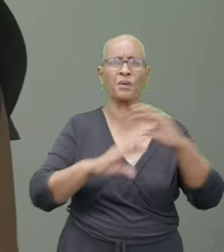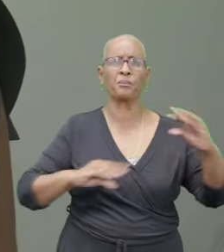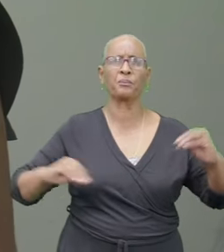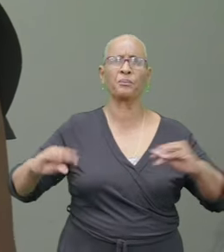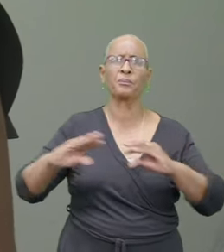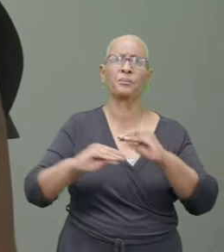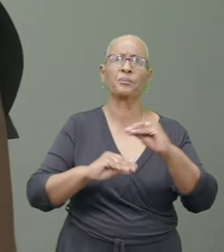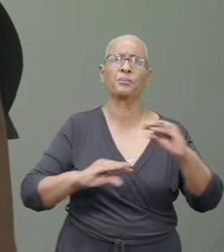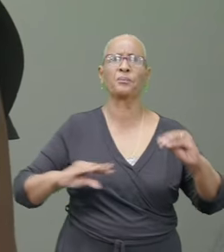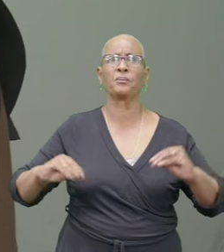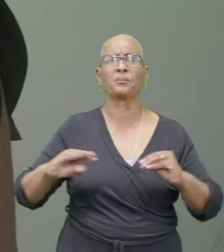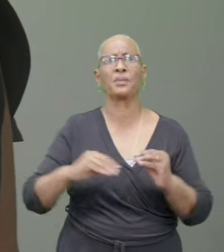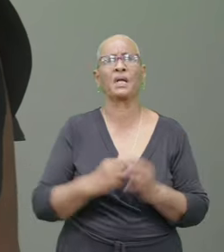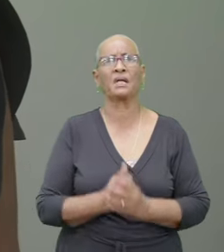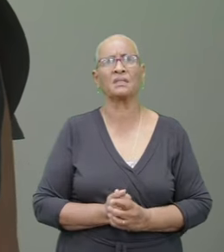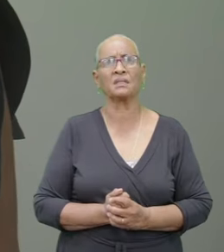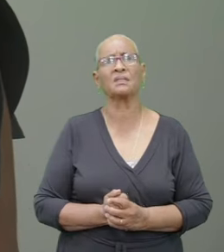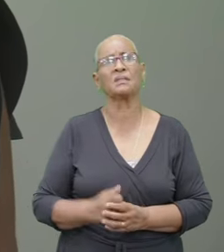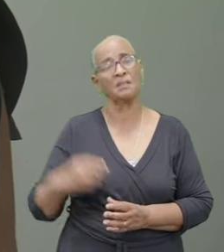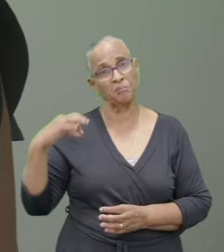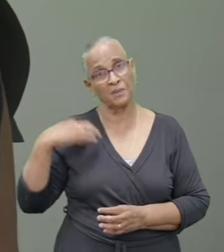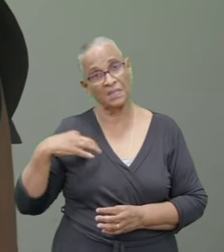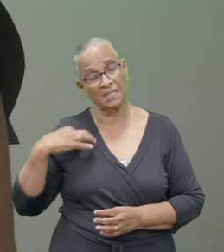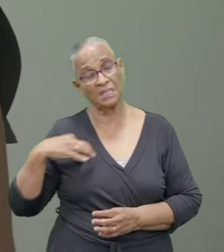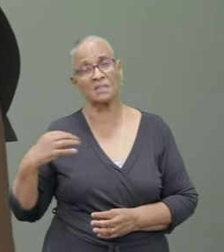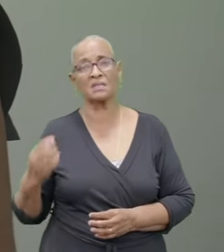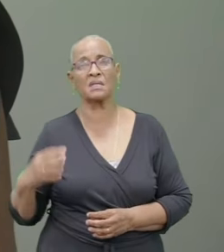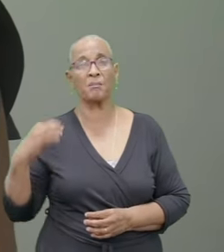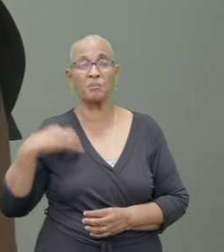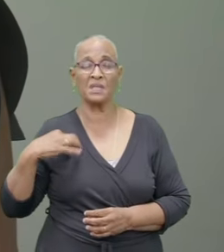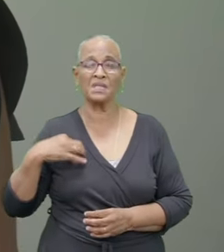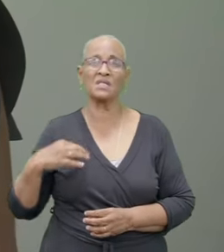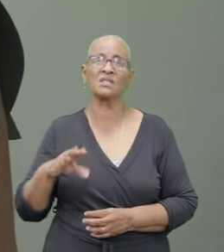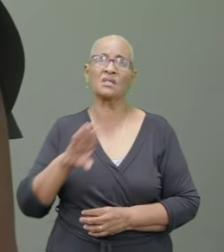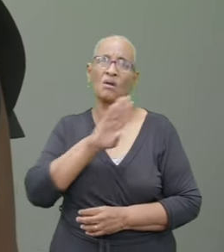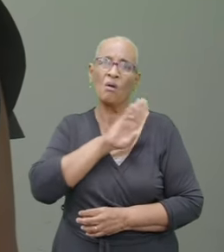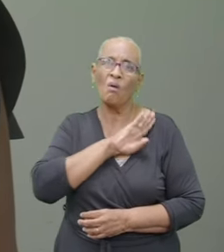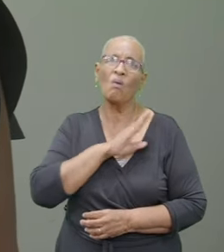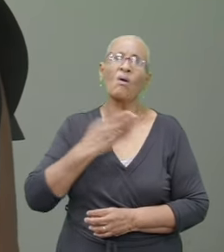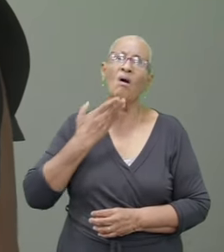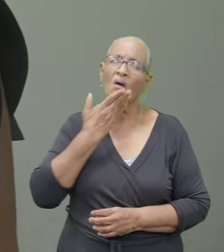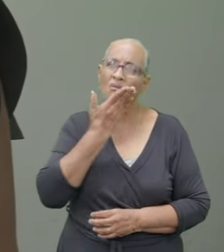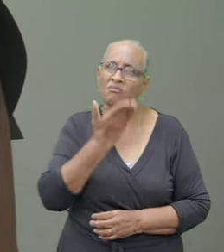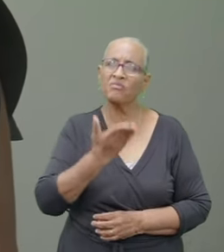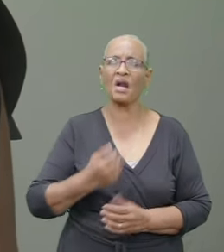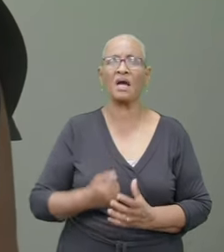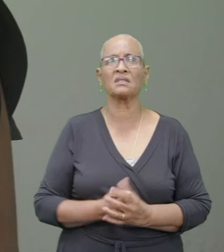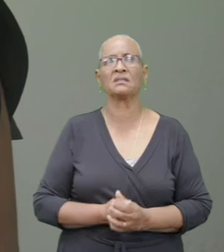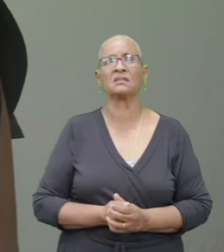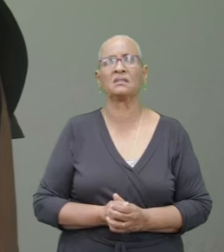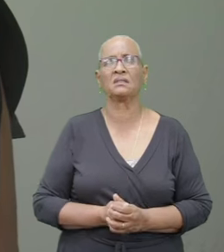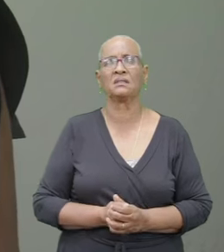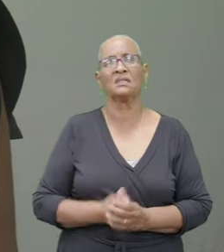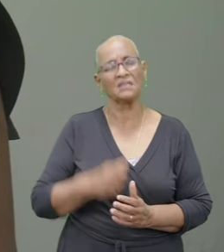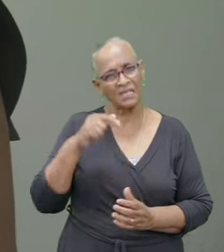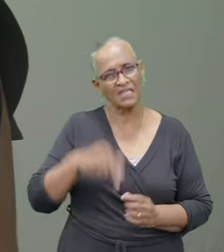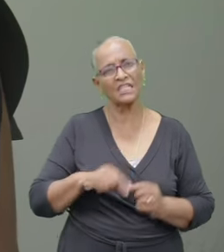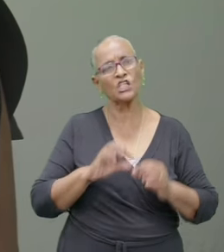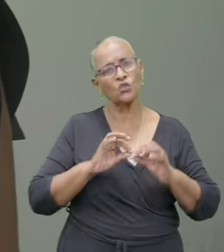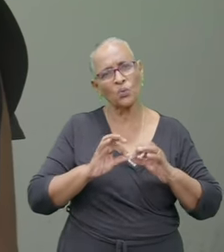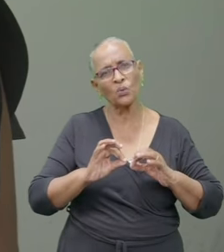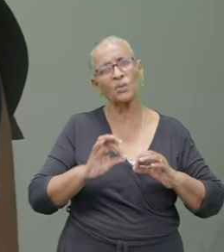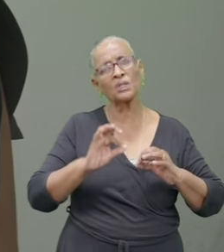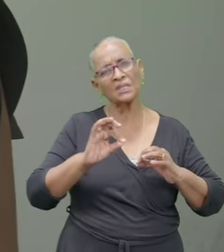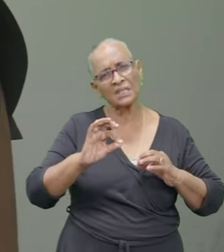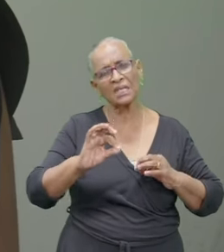dit geval hebben we ook de minister of het ministerie geeft men ook geconsulteerd in deze. Dus het zijn allemaal trajecten die along